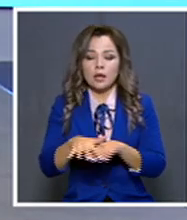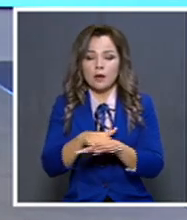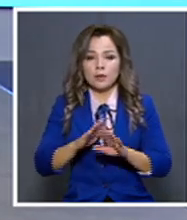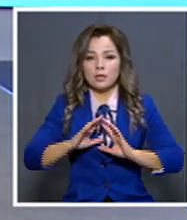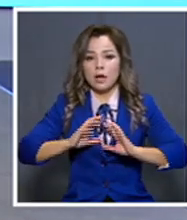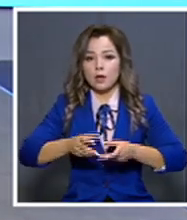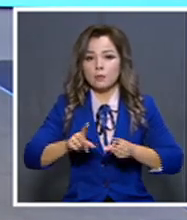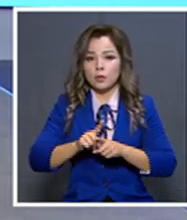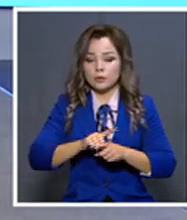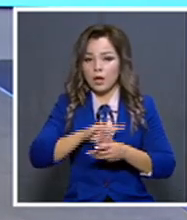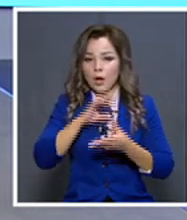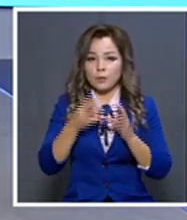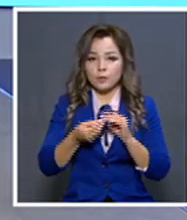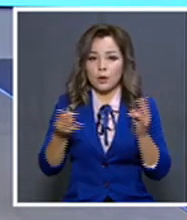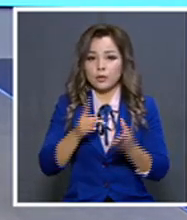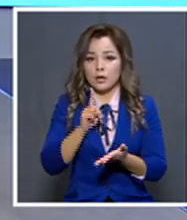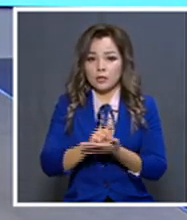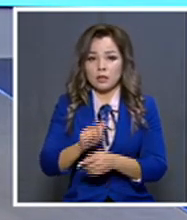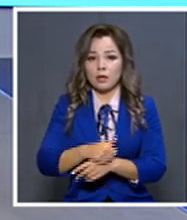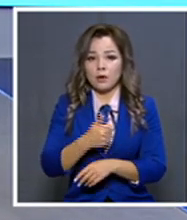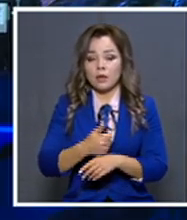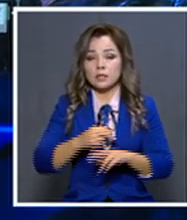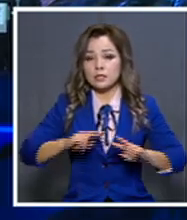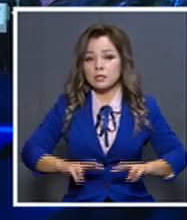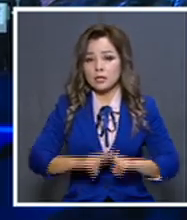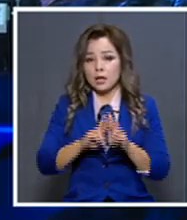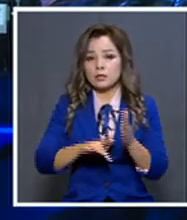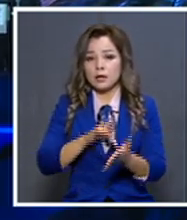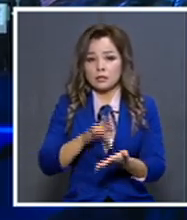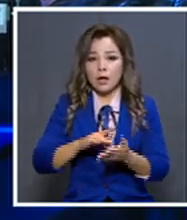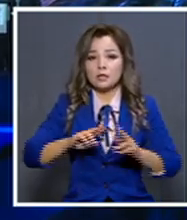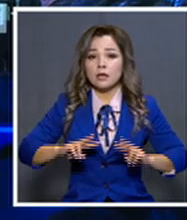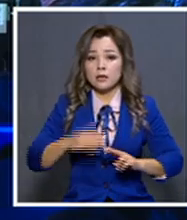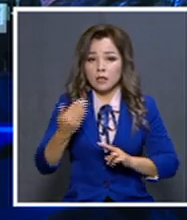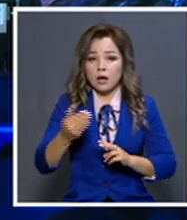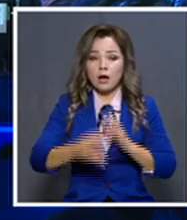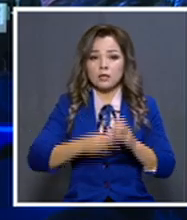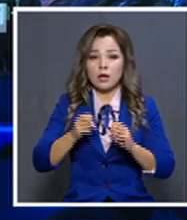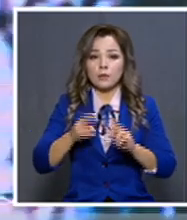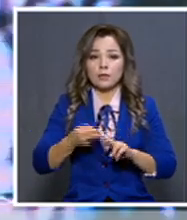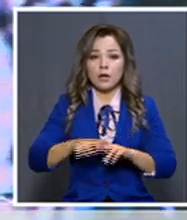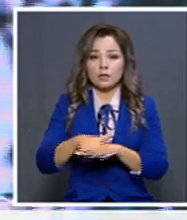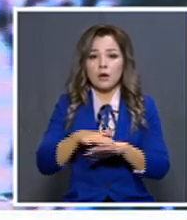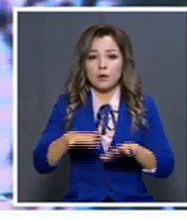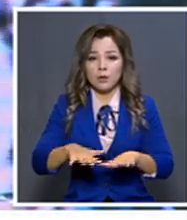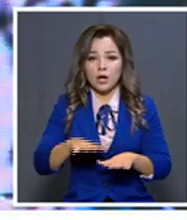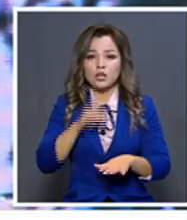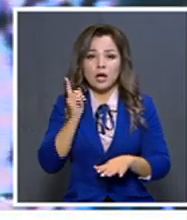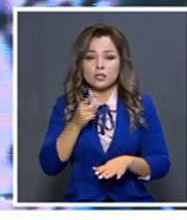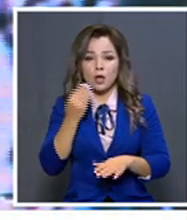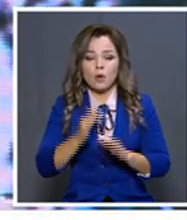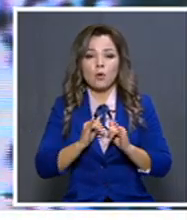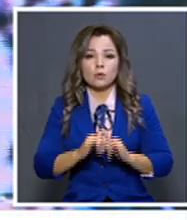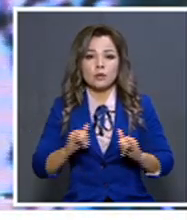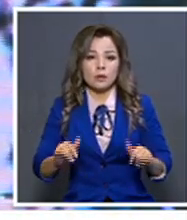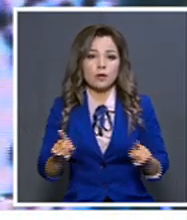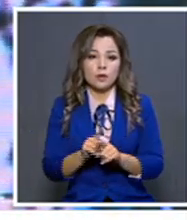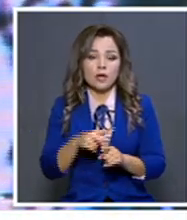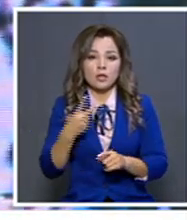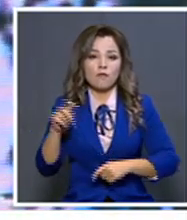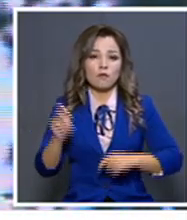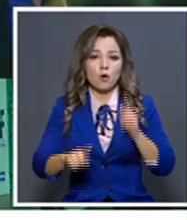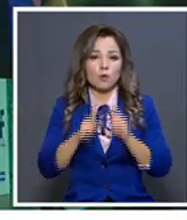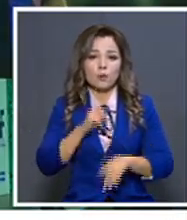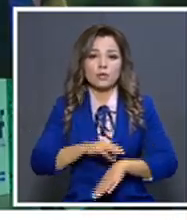әлем қауымдасуы тиіс. Бүгін елордада Астана халықаралық қаржы орталығының жасыл өсімге арналған екінші форум өтті.